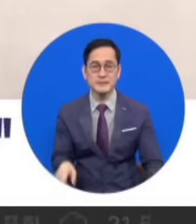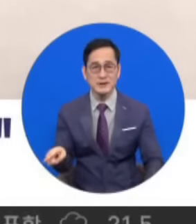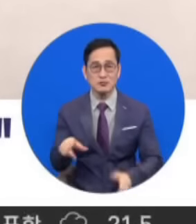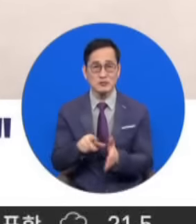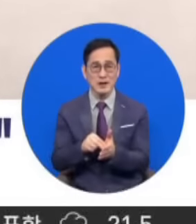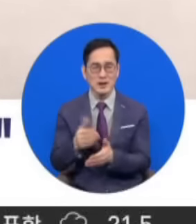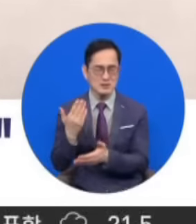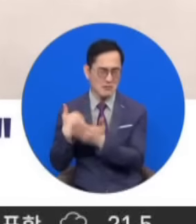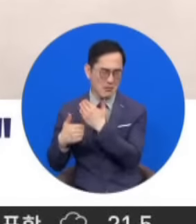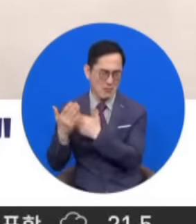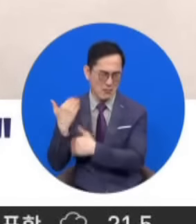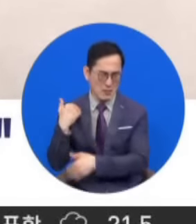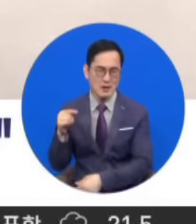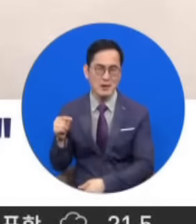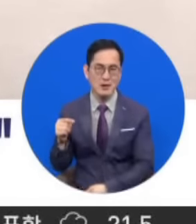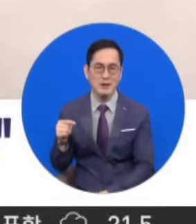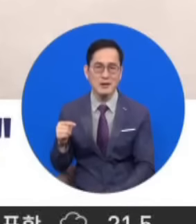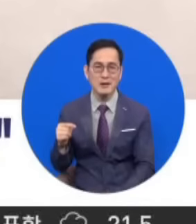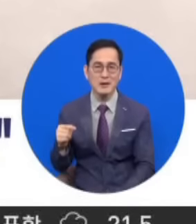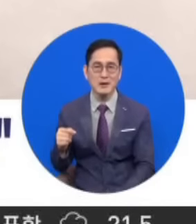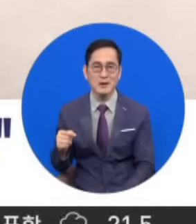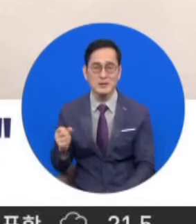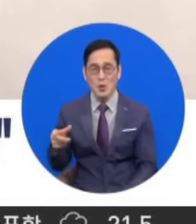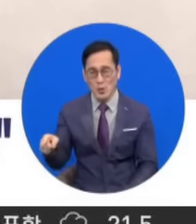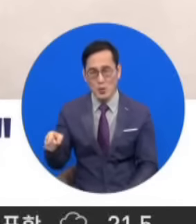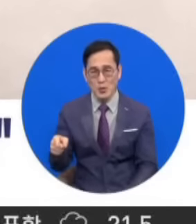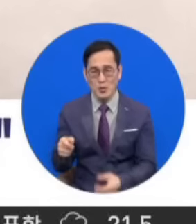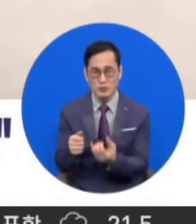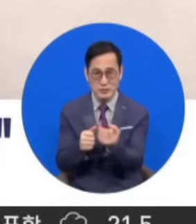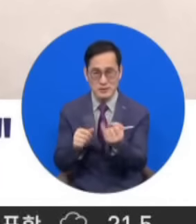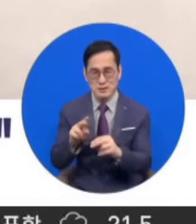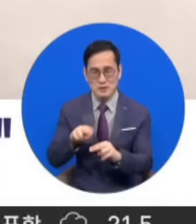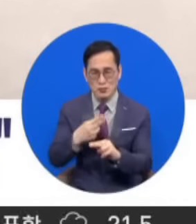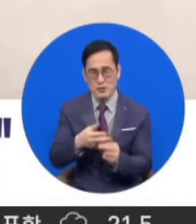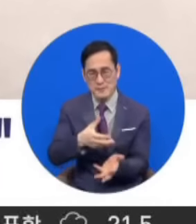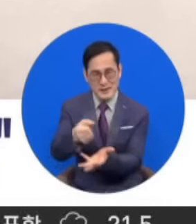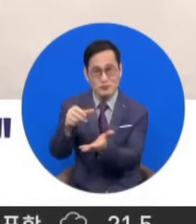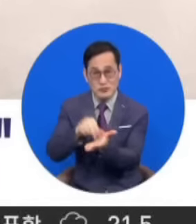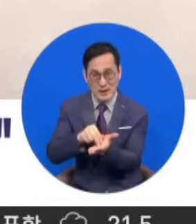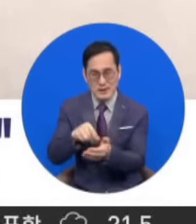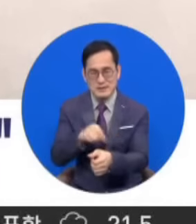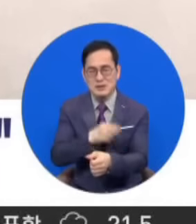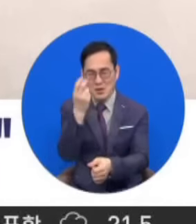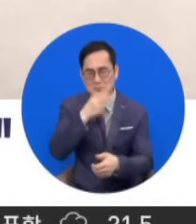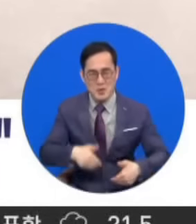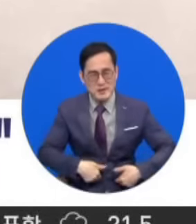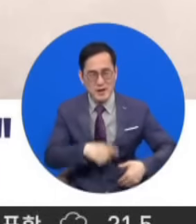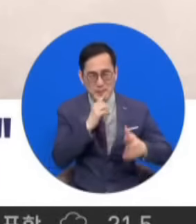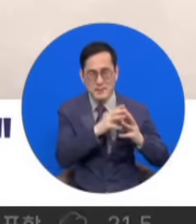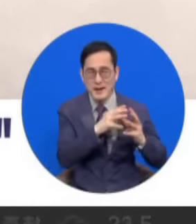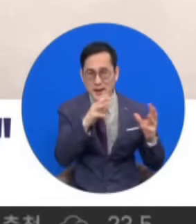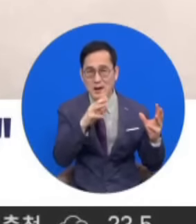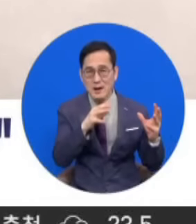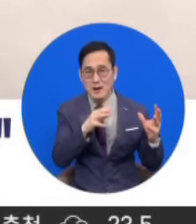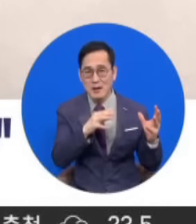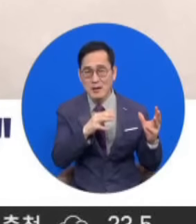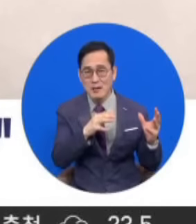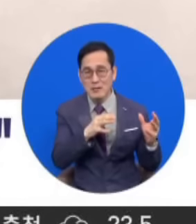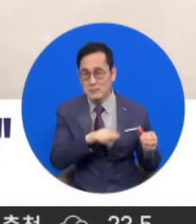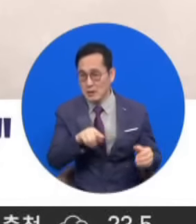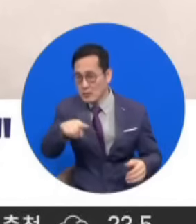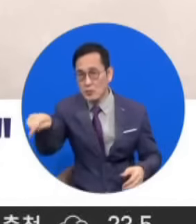게 얼마이고 또 이게 특검의 핵심 이슈로 지금 계속 주장되고 있다고 하면 두 달밖에 안 돼서 판단 제대로 아직 파악하지